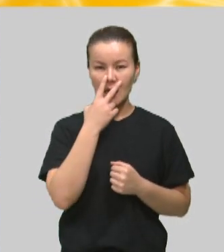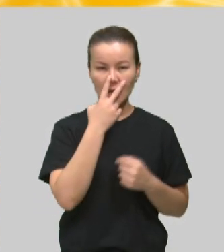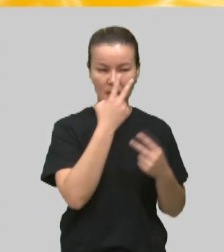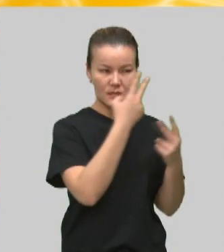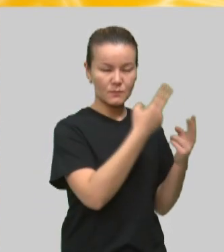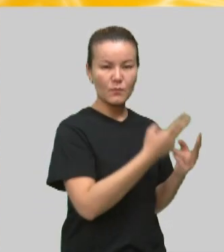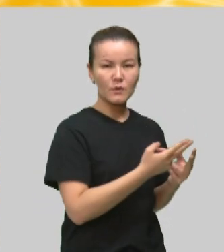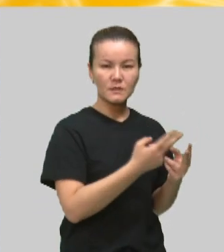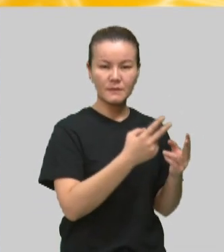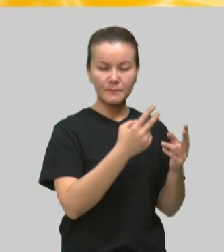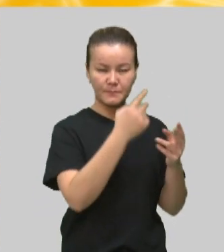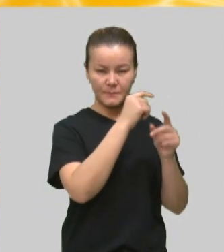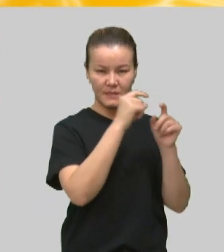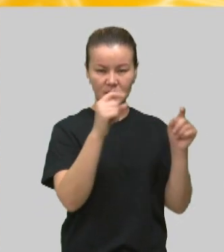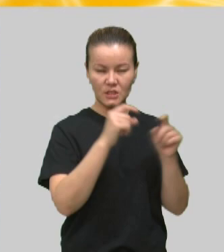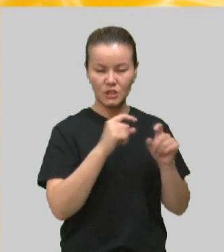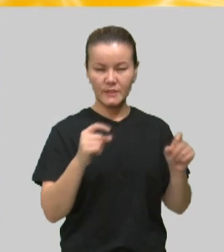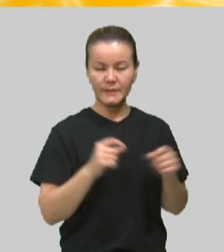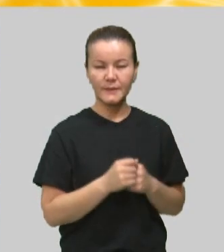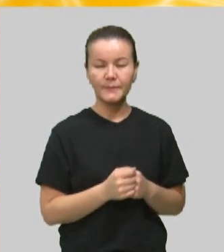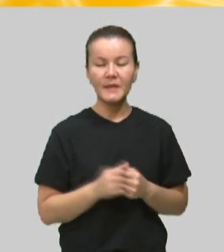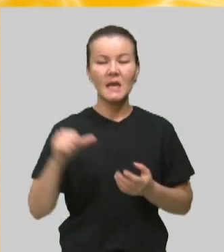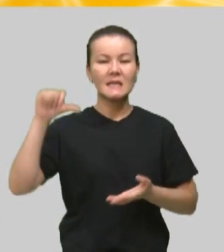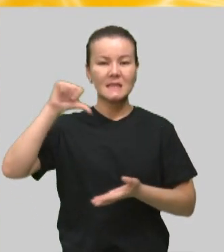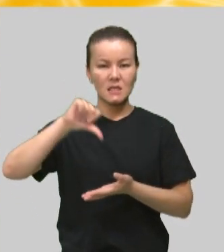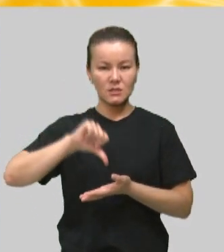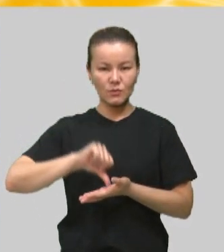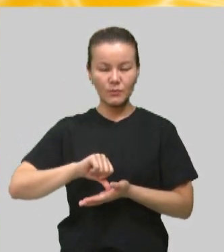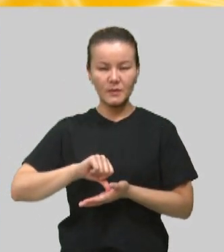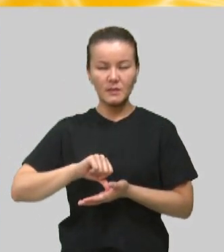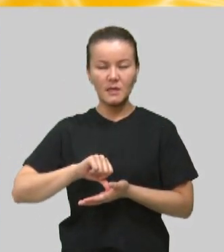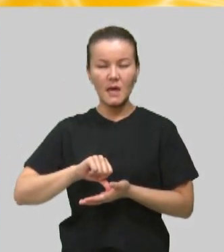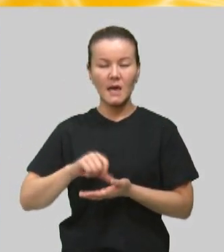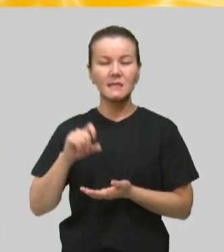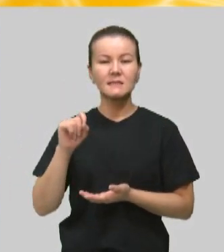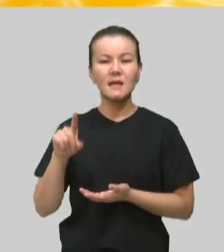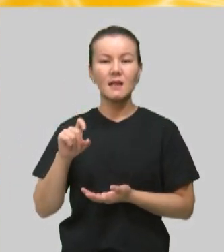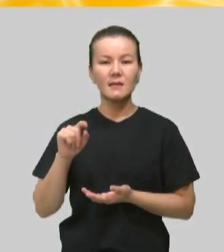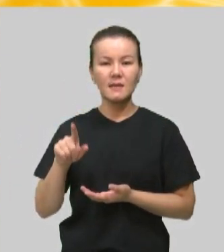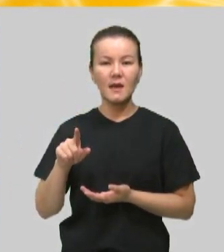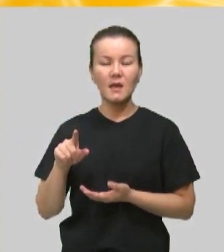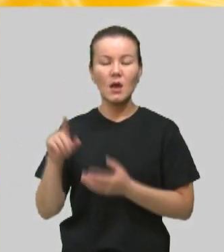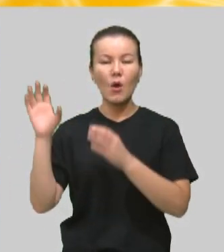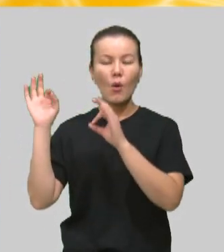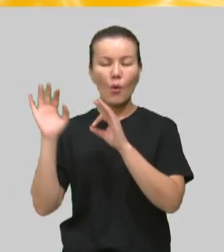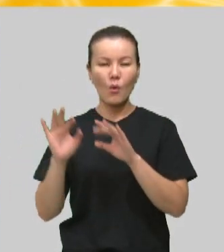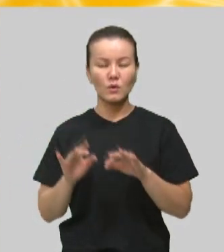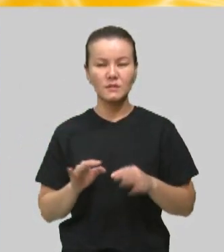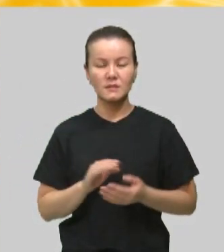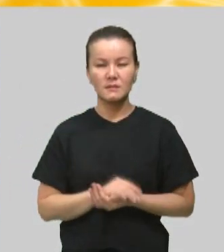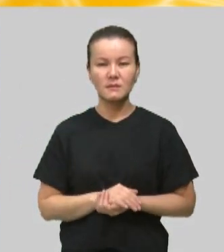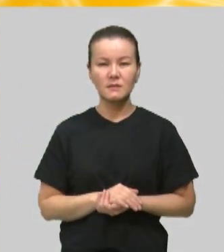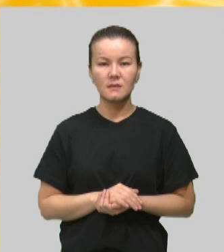Рассмотрим предложение. Наступила золотая осень.